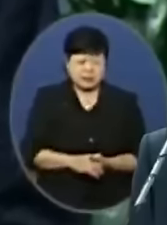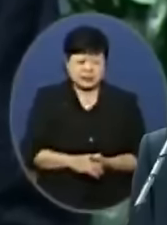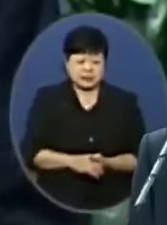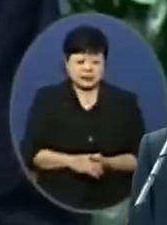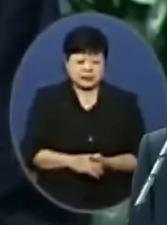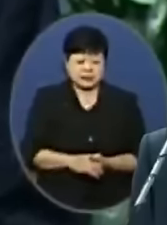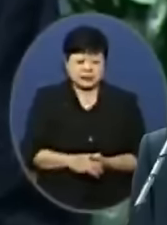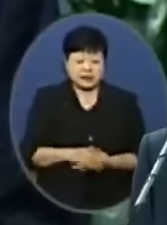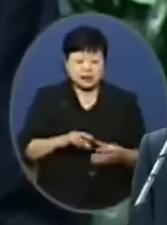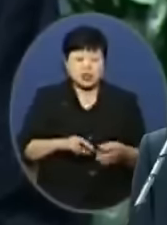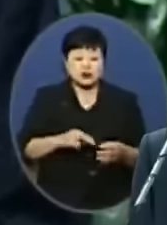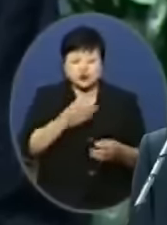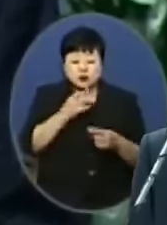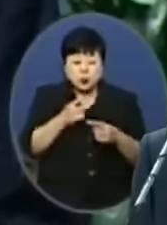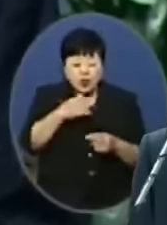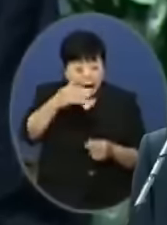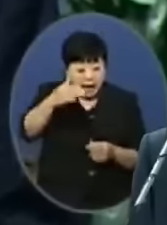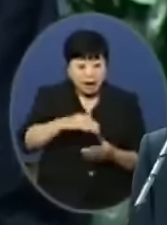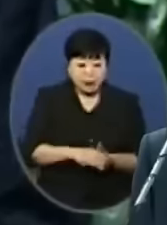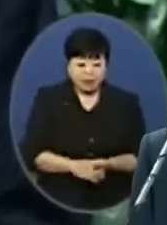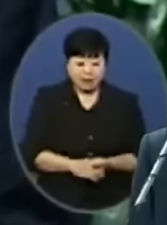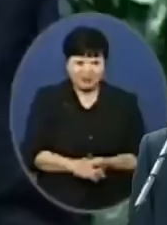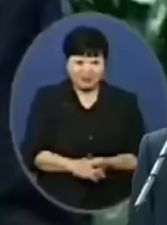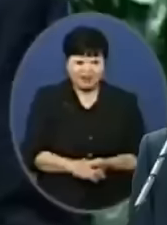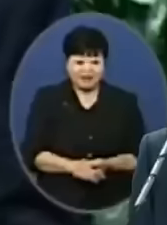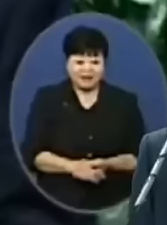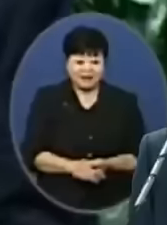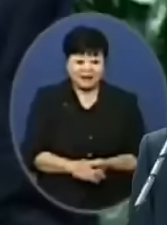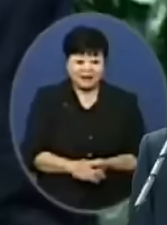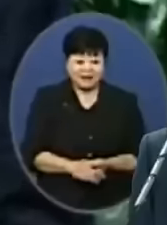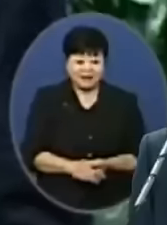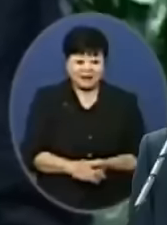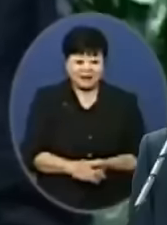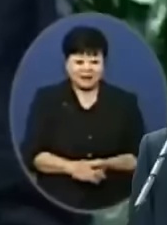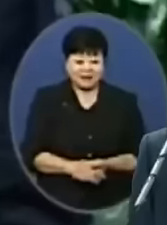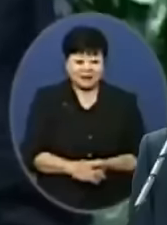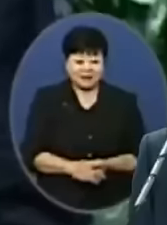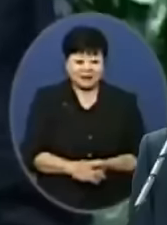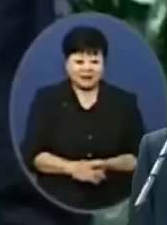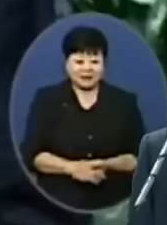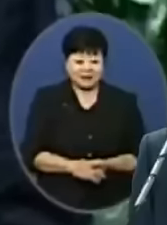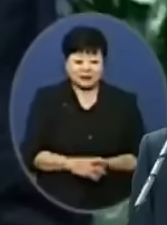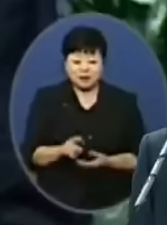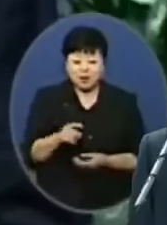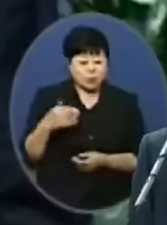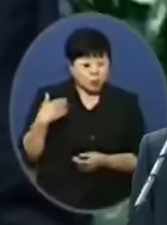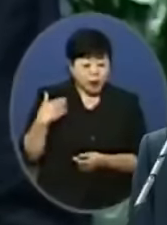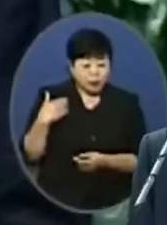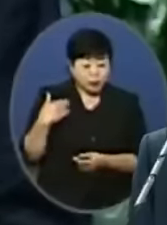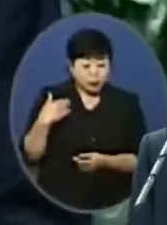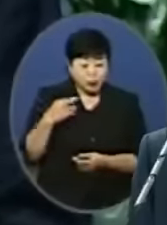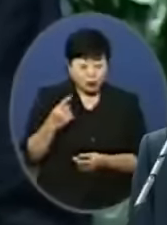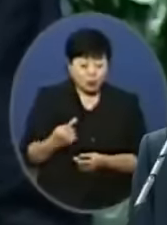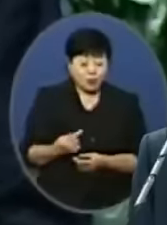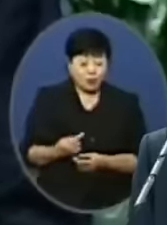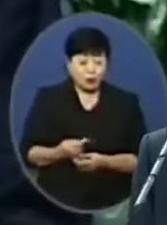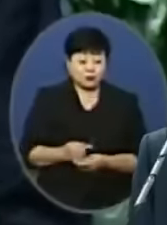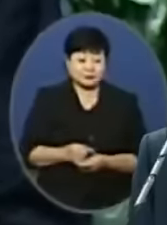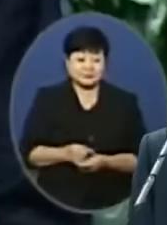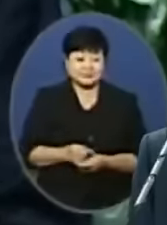되면 여의도 순복음교회로 가라 그러더랍니다. 그래서 아무것도 모르면서